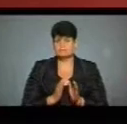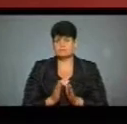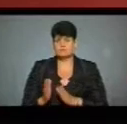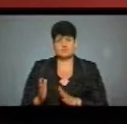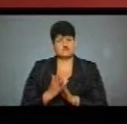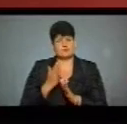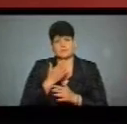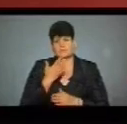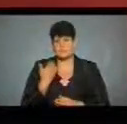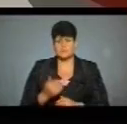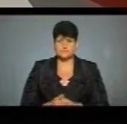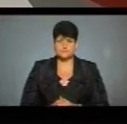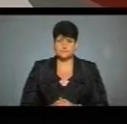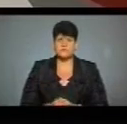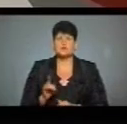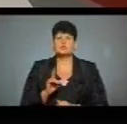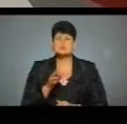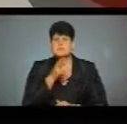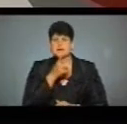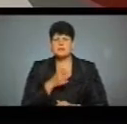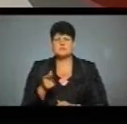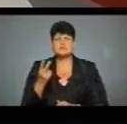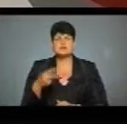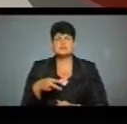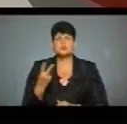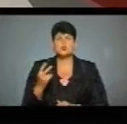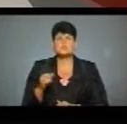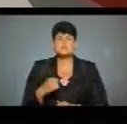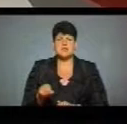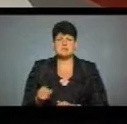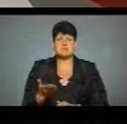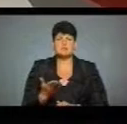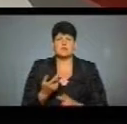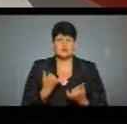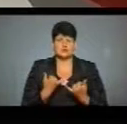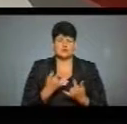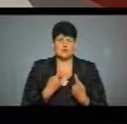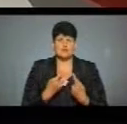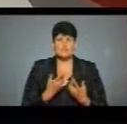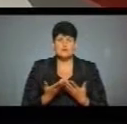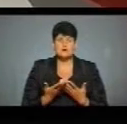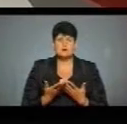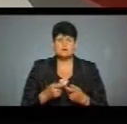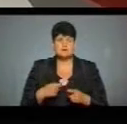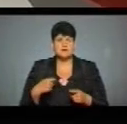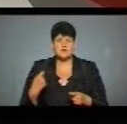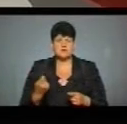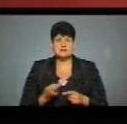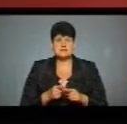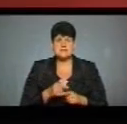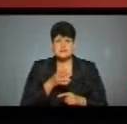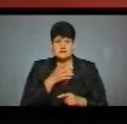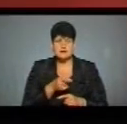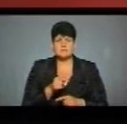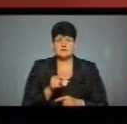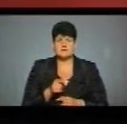немає. Що це за термін 22 серпня, про яке йшлося сьогодні? Відтерміновували цей термін, тому що він